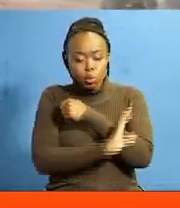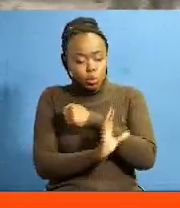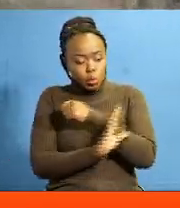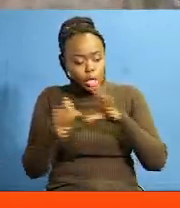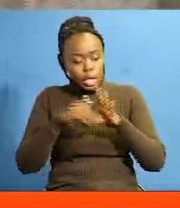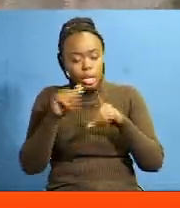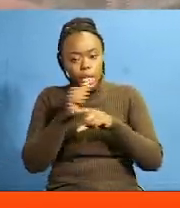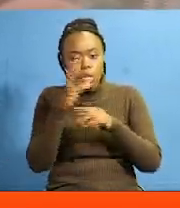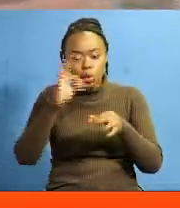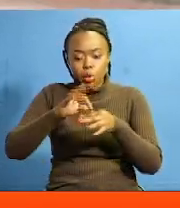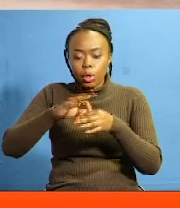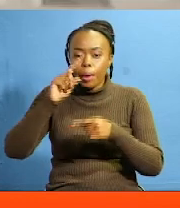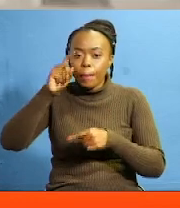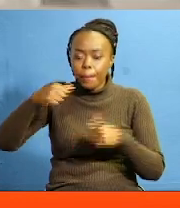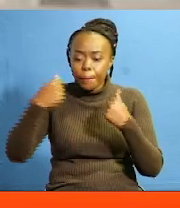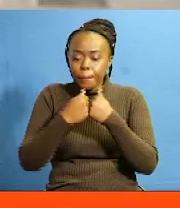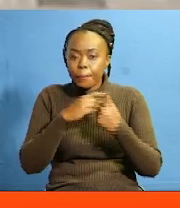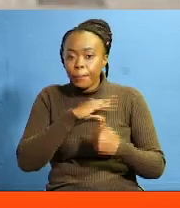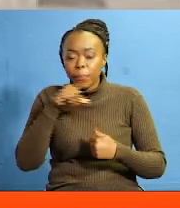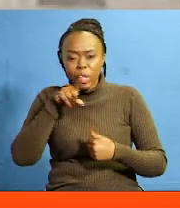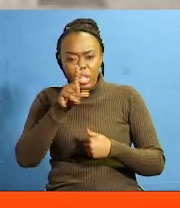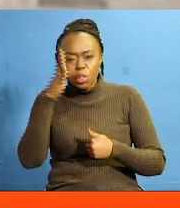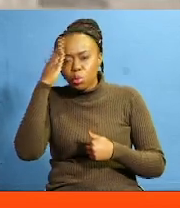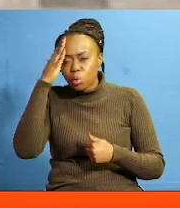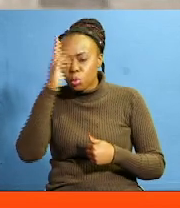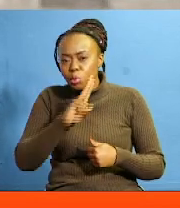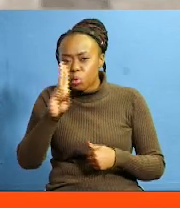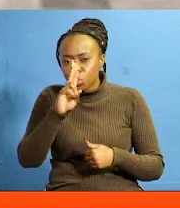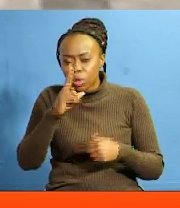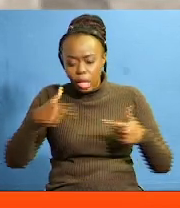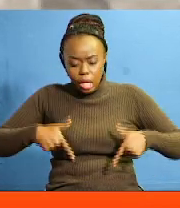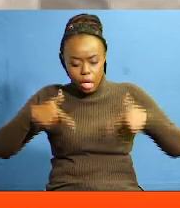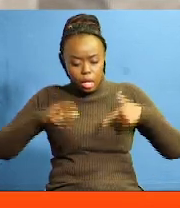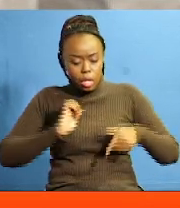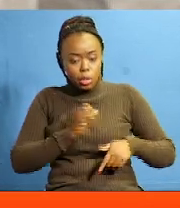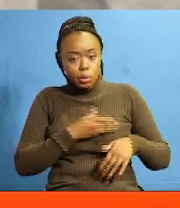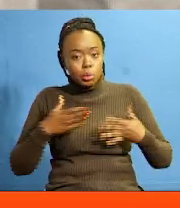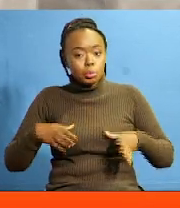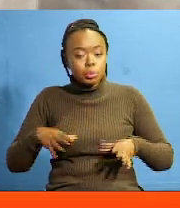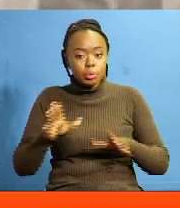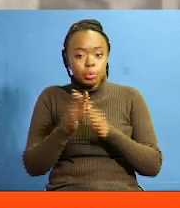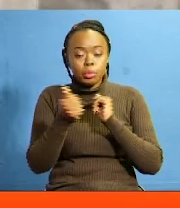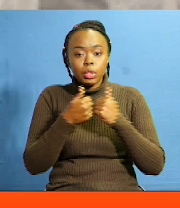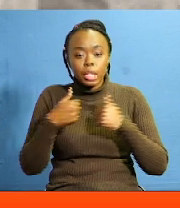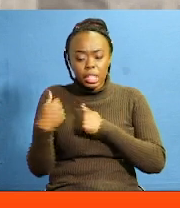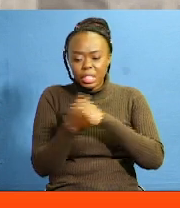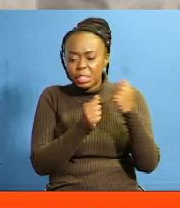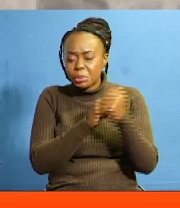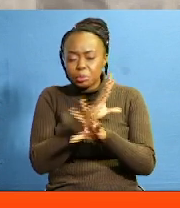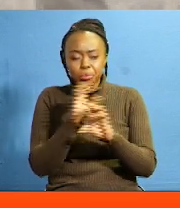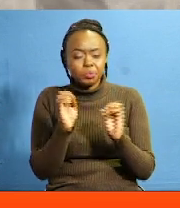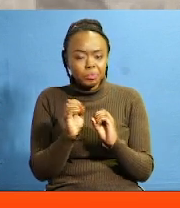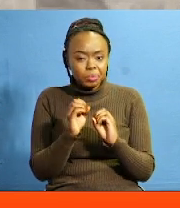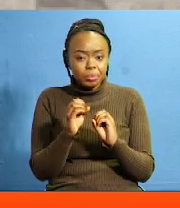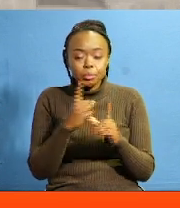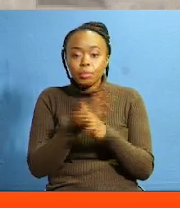kuingia katika uchaguzi mkuu. And you are not going to use the lives of our people as collateral.